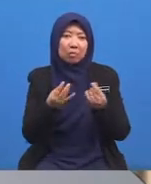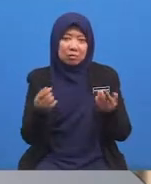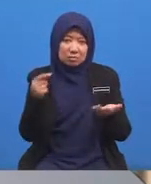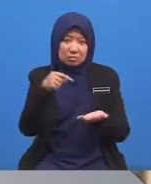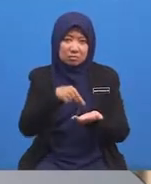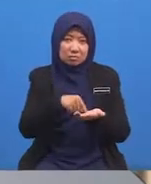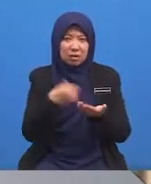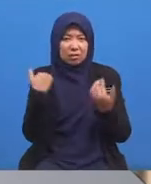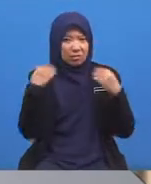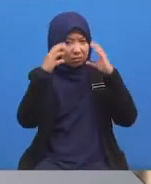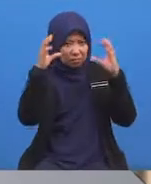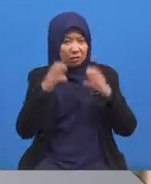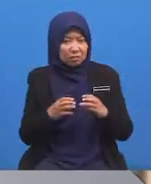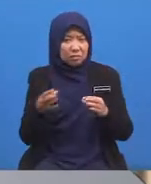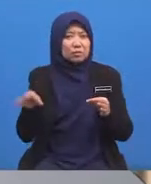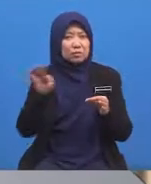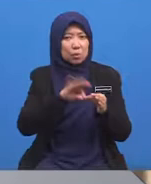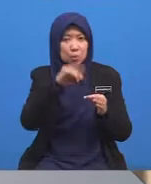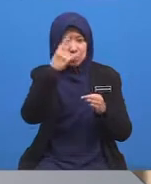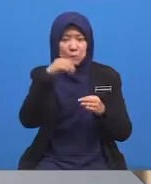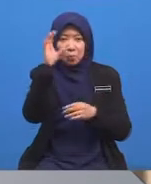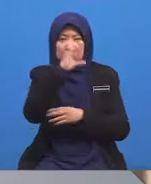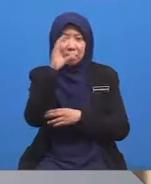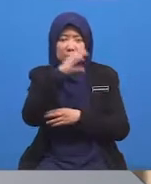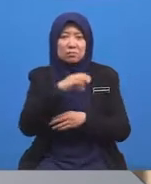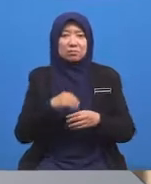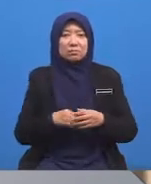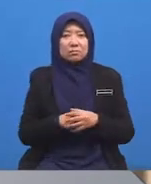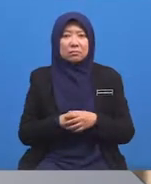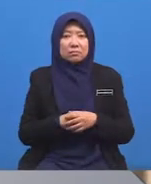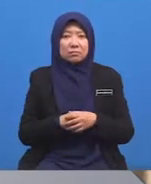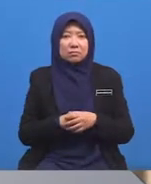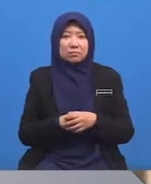Kamu ada cara yang sesuai tak untuk mencari jarum dalam pasir?